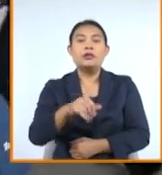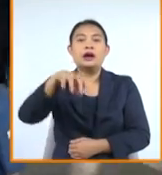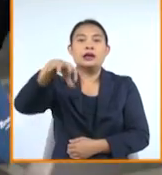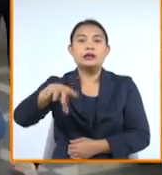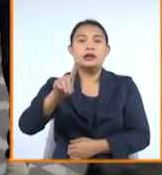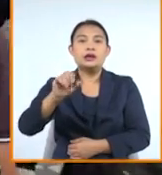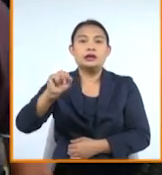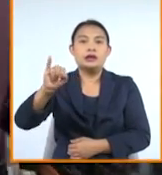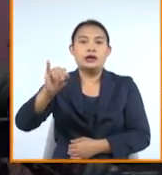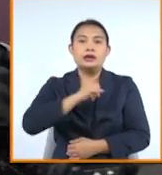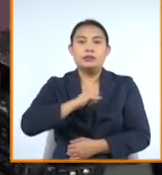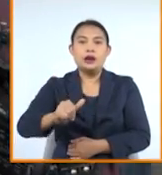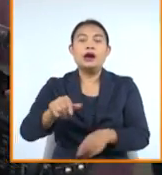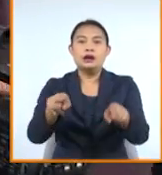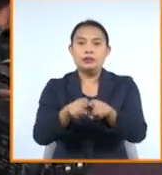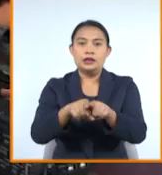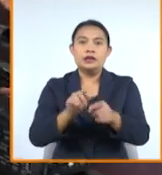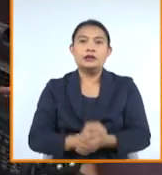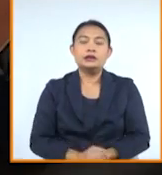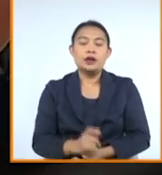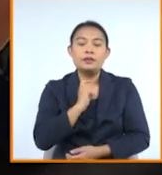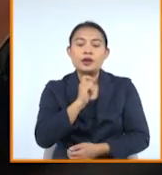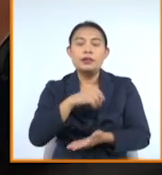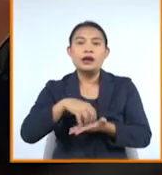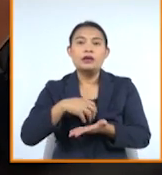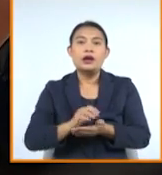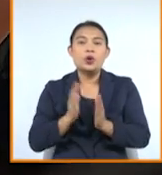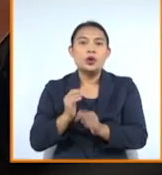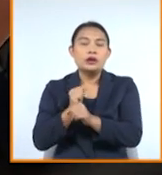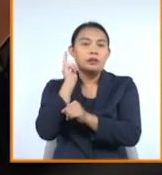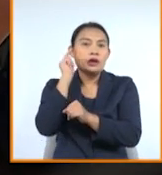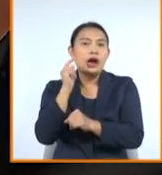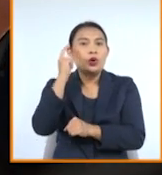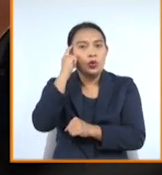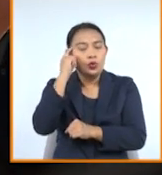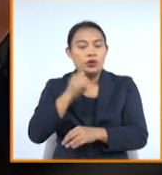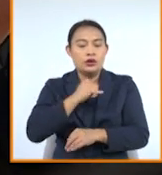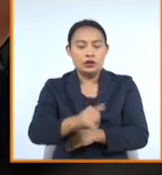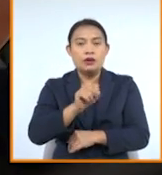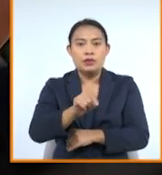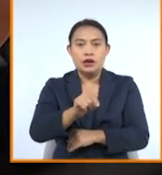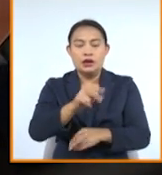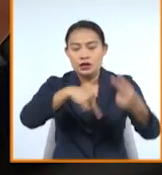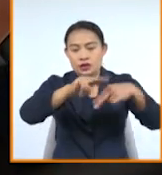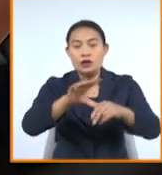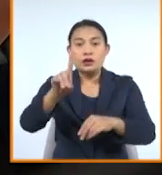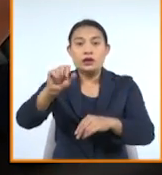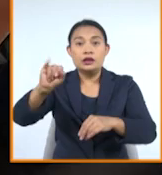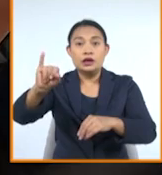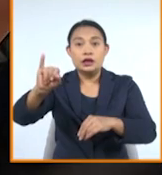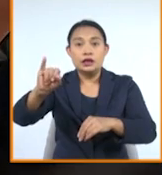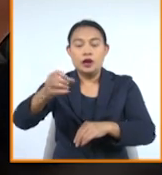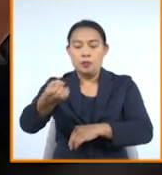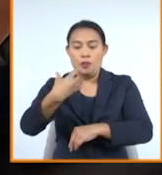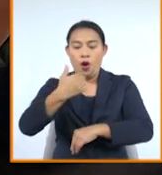ด้วยเหมือนกันค่ะโดยให้สัมภาษณ์บอกว่าอันนี้ทราบจากสื่อก็เลยมาตรวจสอบด้วยโดย DSI ไม่ได้แจ้งว่าจะให้เข้ามาต